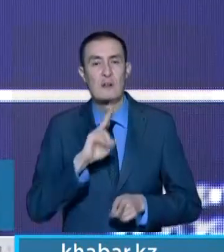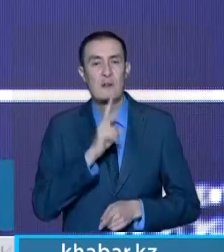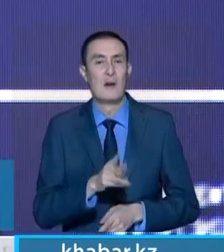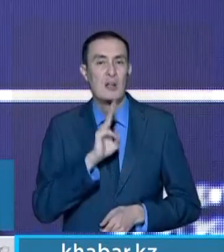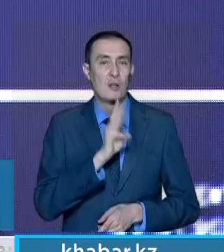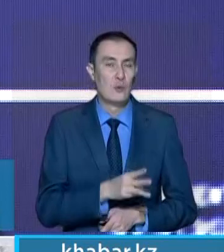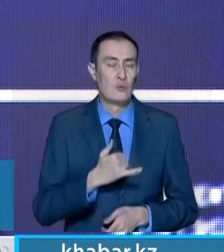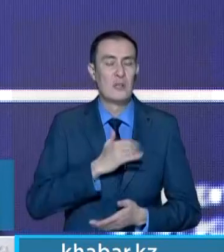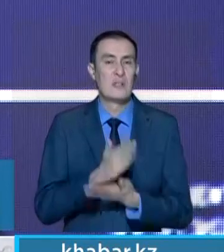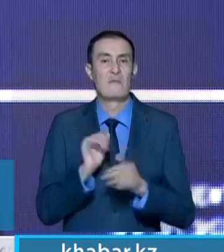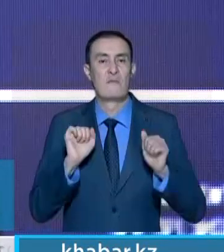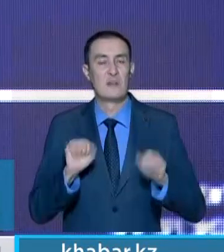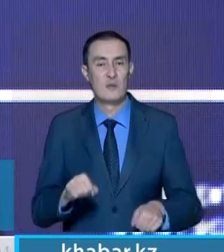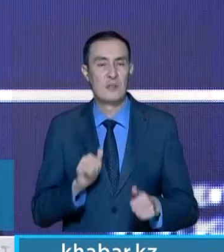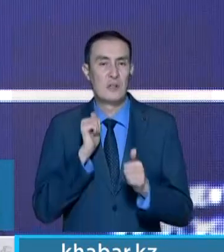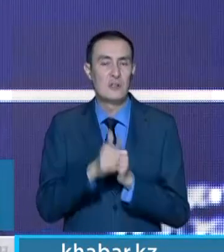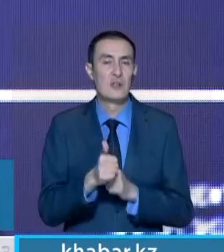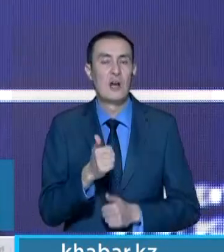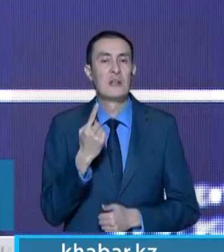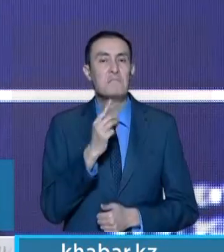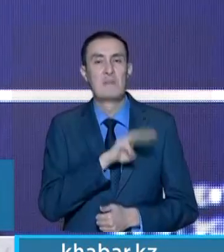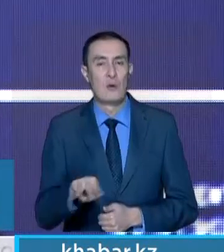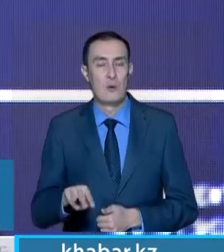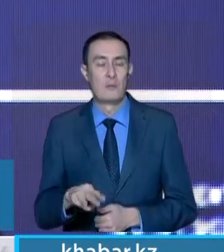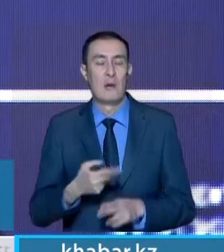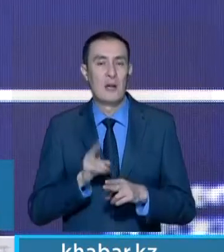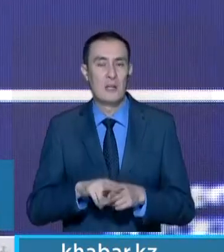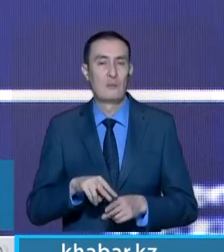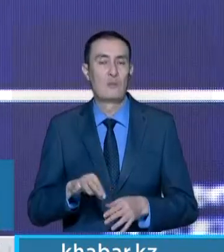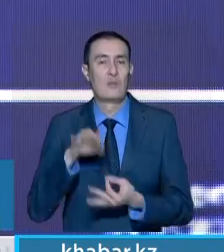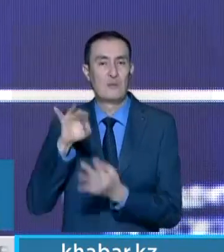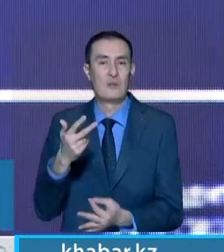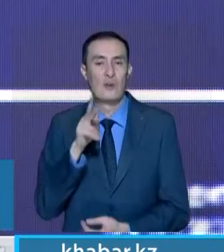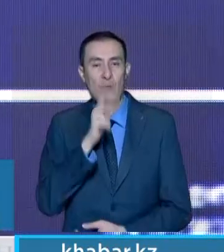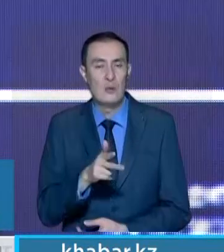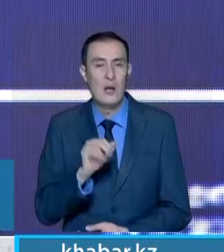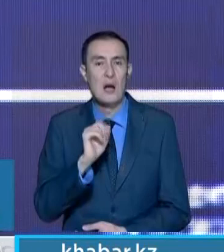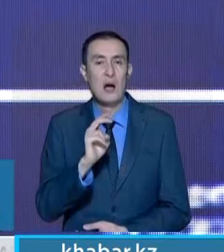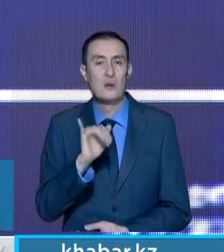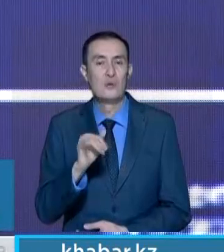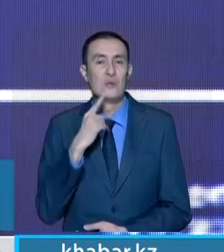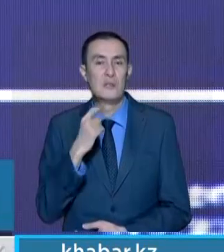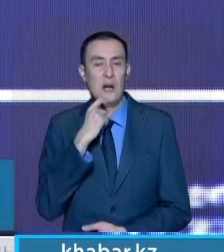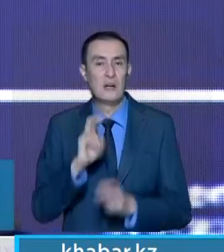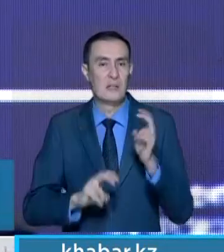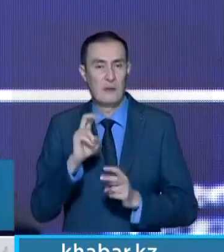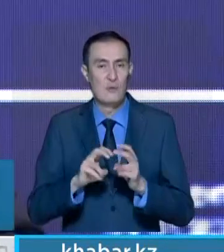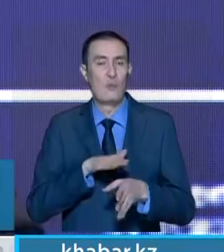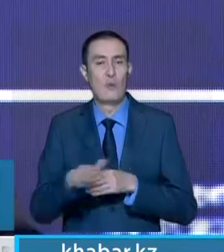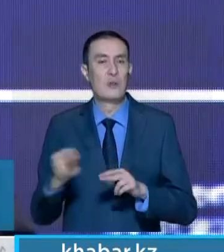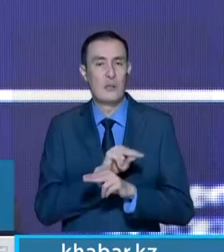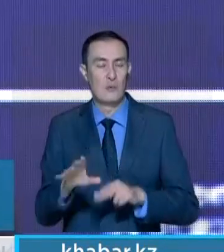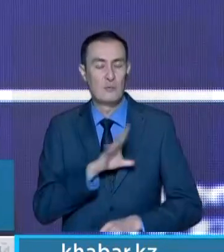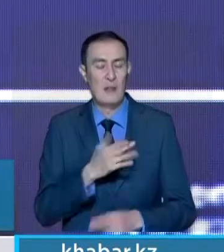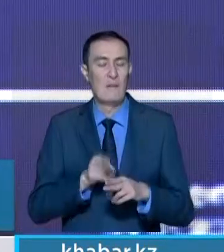в области есть все возможности достичь 1 миллиона. Кроме того, простаивающий 3 года Аксузский сахарный завод прошел полный ремонт и в